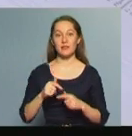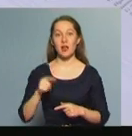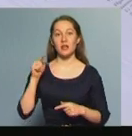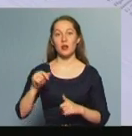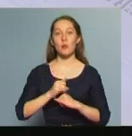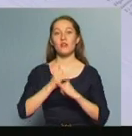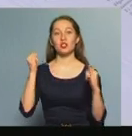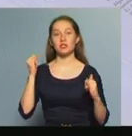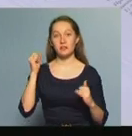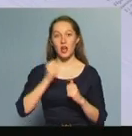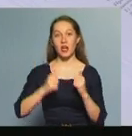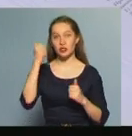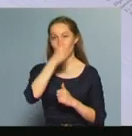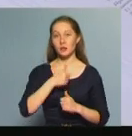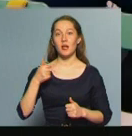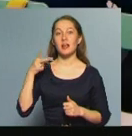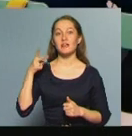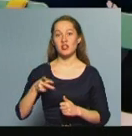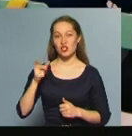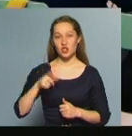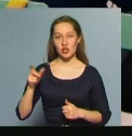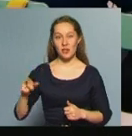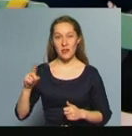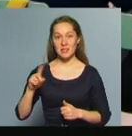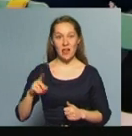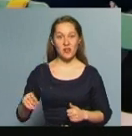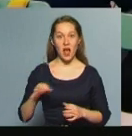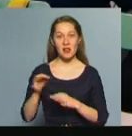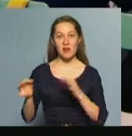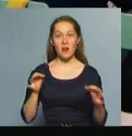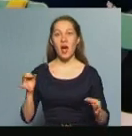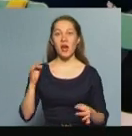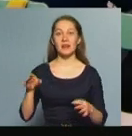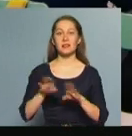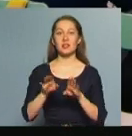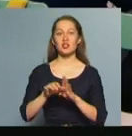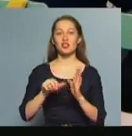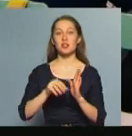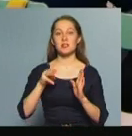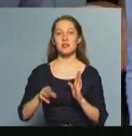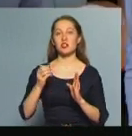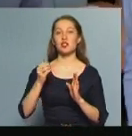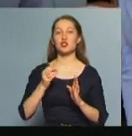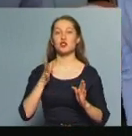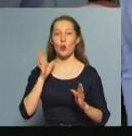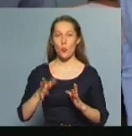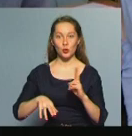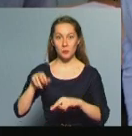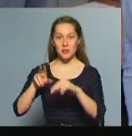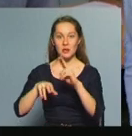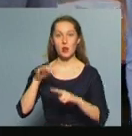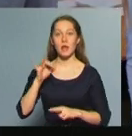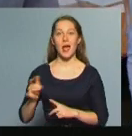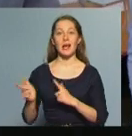Завьялова увеличивается на 2000. Кроме того, в окрестностях под жилую застройку отдали еще 6000 участков. Подключиться к проблеме готов